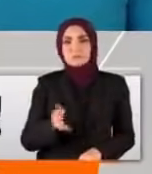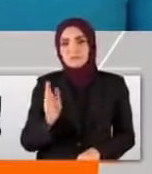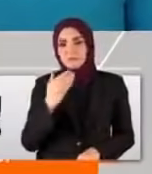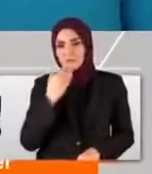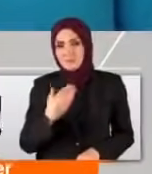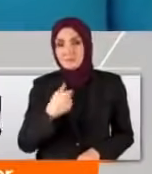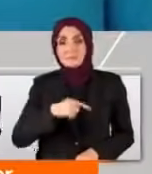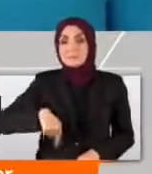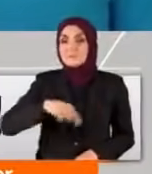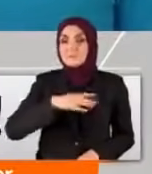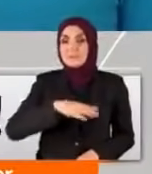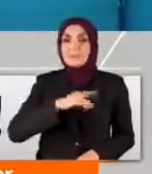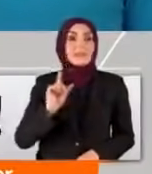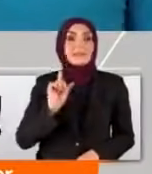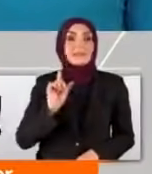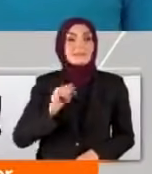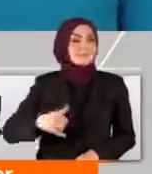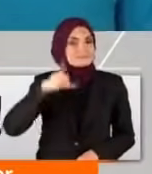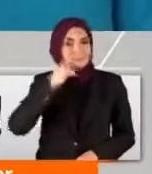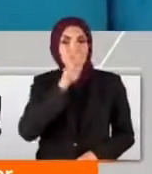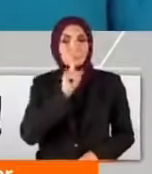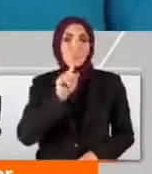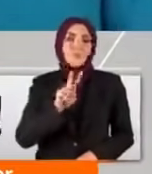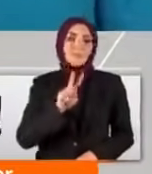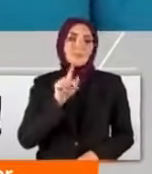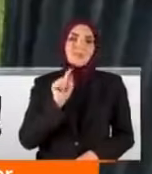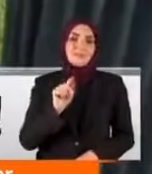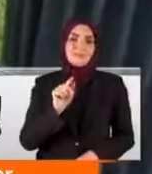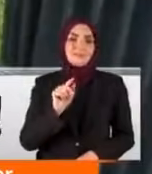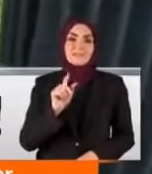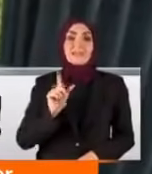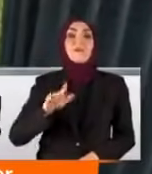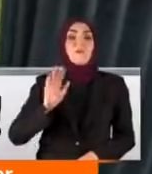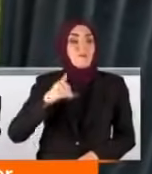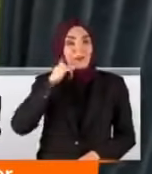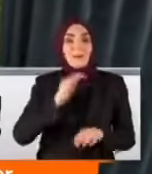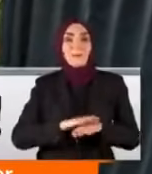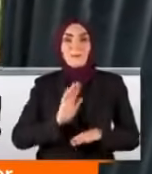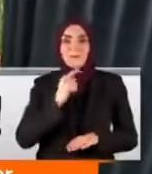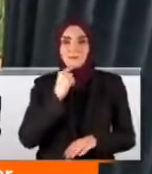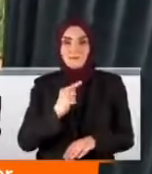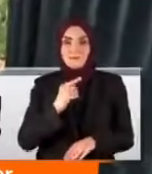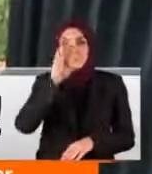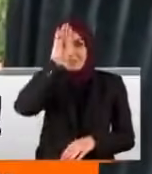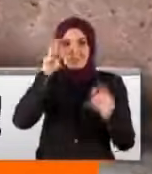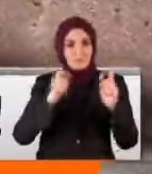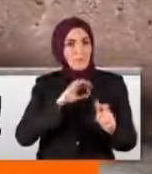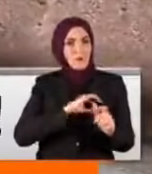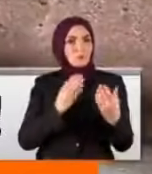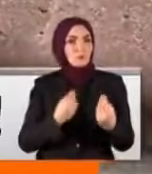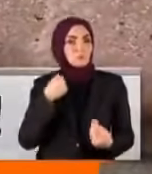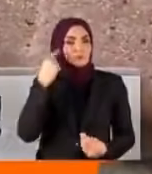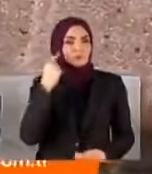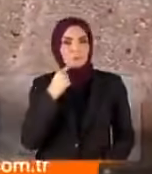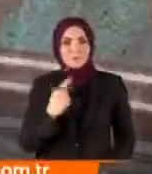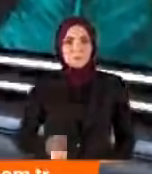gerekli durumlarda 112'yi aranması, gereksiz meşguliyetlerden uzak kalması istiyoruz. İstanbul'da çok büyük işe yarar diye düşünüyorum ben şahsen.